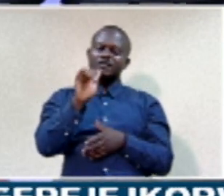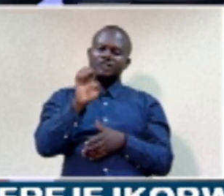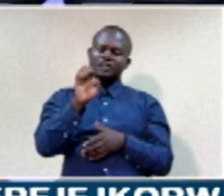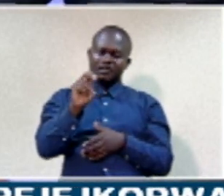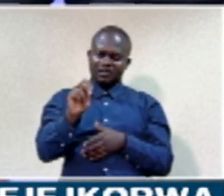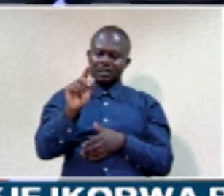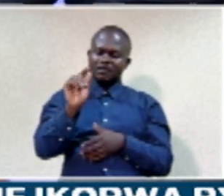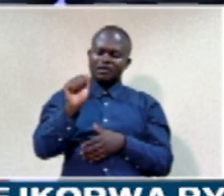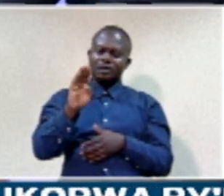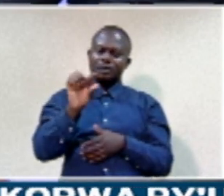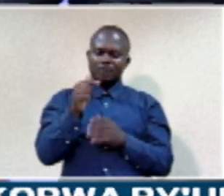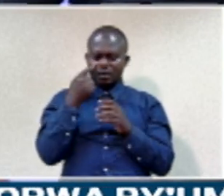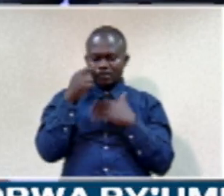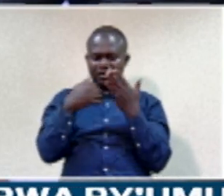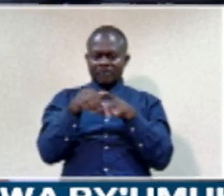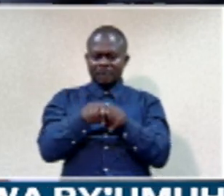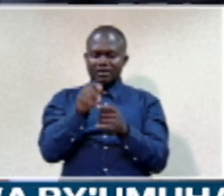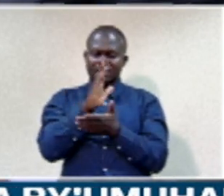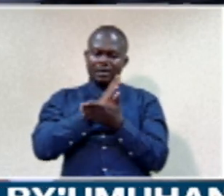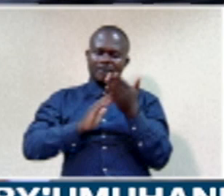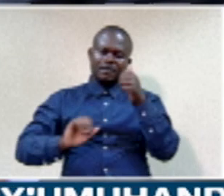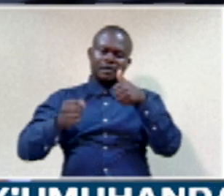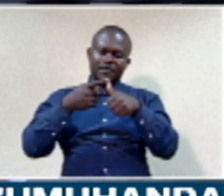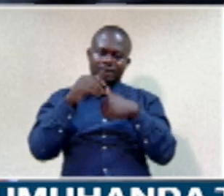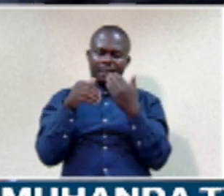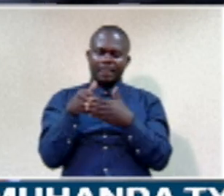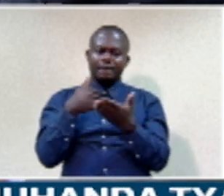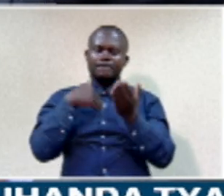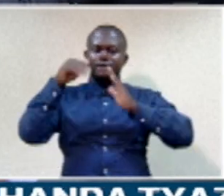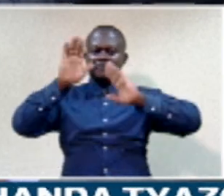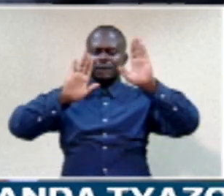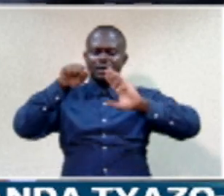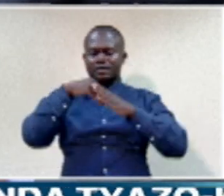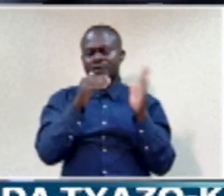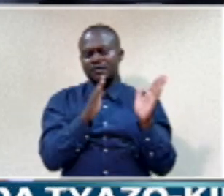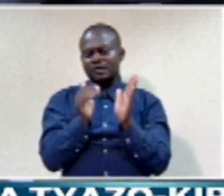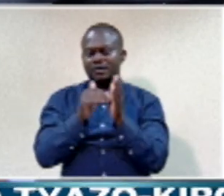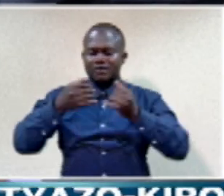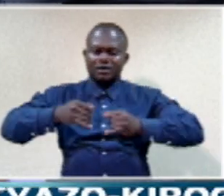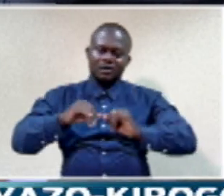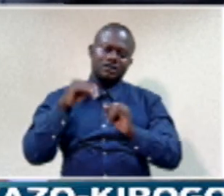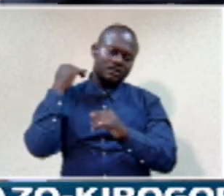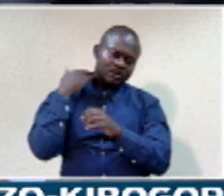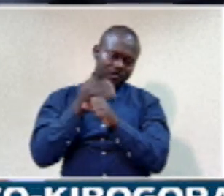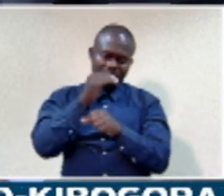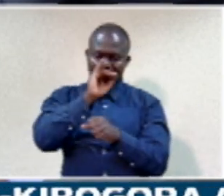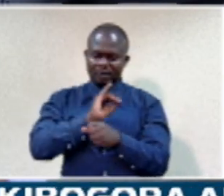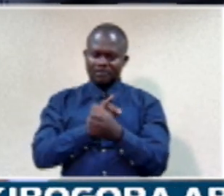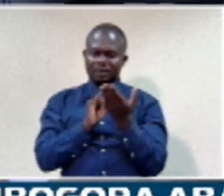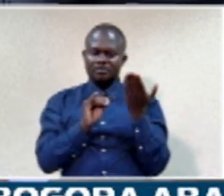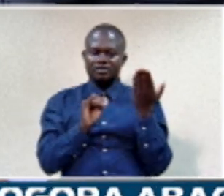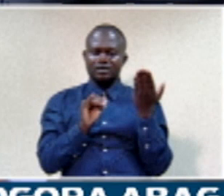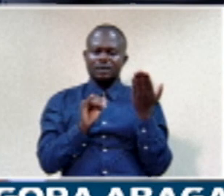nk'umwe mu bantu baza ku isonga mu kugira uruhare mu gutegura ndetse no gushyira mu bikorwa genocide yakorewe